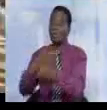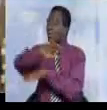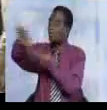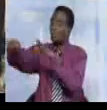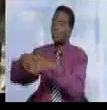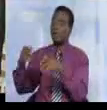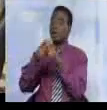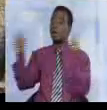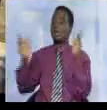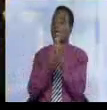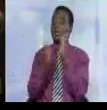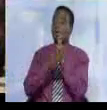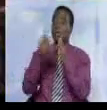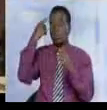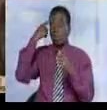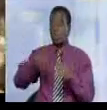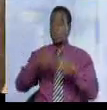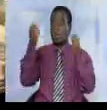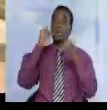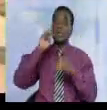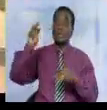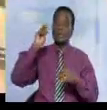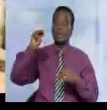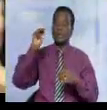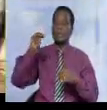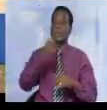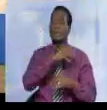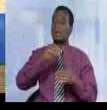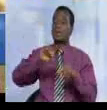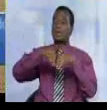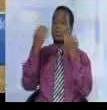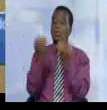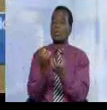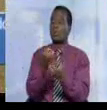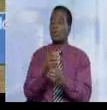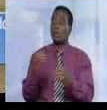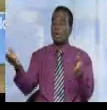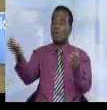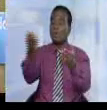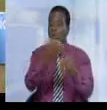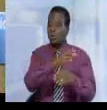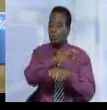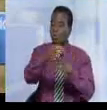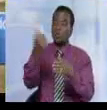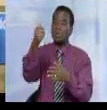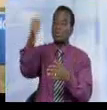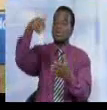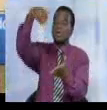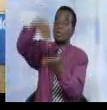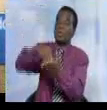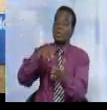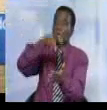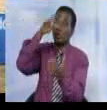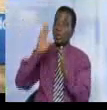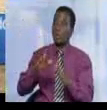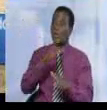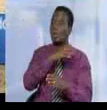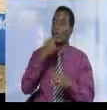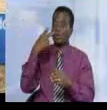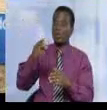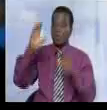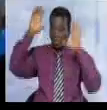écoles de la région pour passer le message. Ce comité compte mobiliser au moins 10 000 étudiants et suivre le